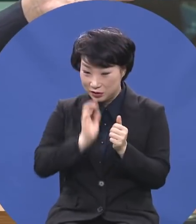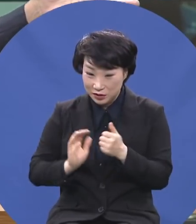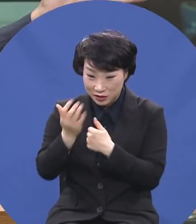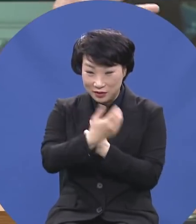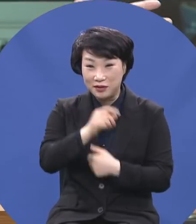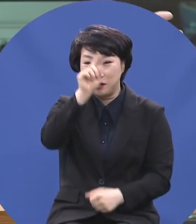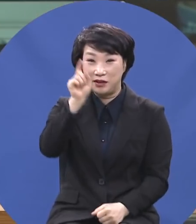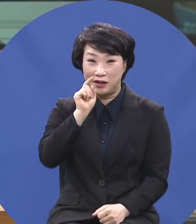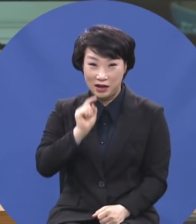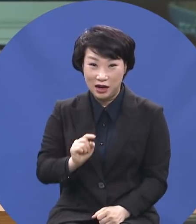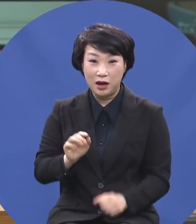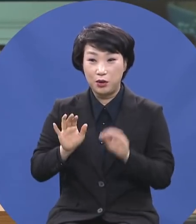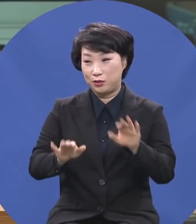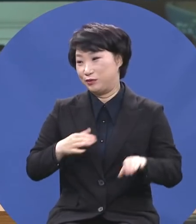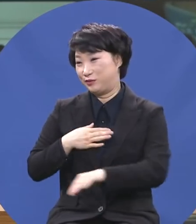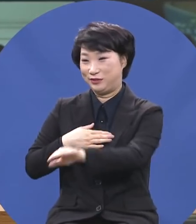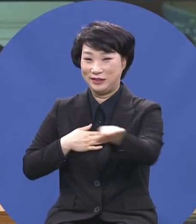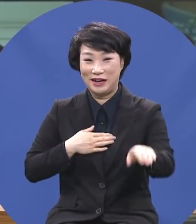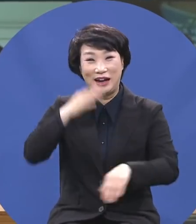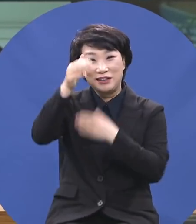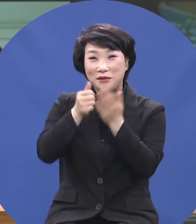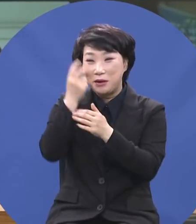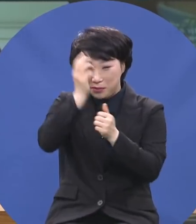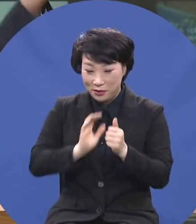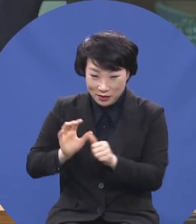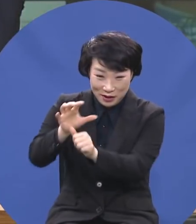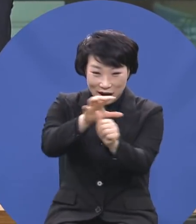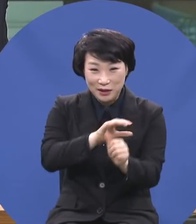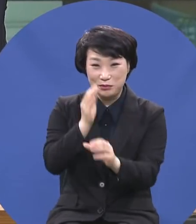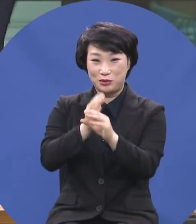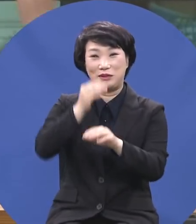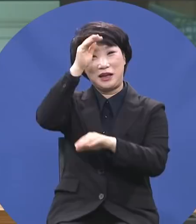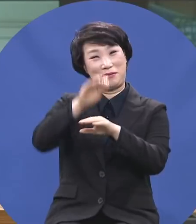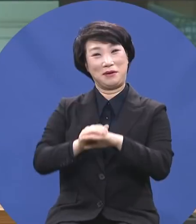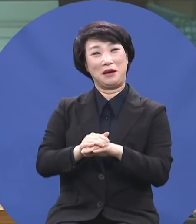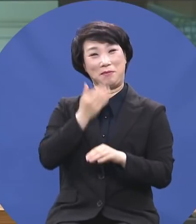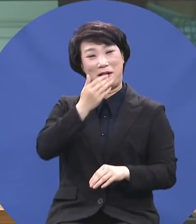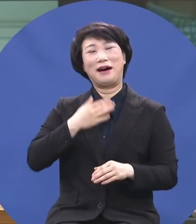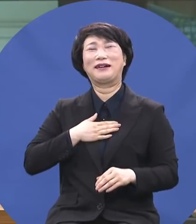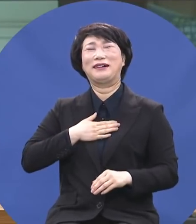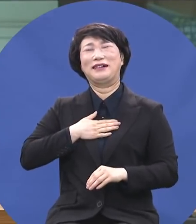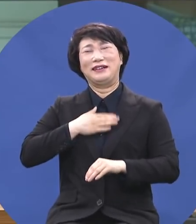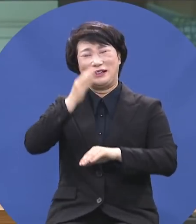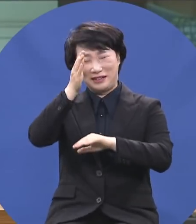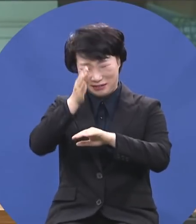하나님의 보호하심 속에 예배할 수 있으니 감사합니다.